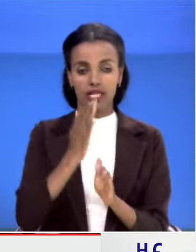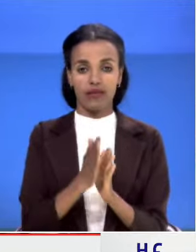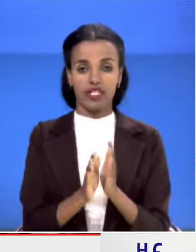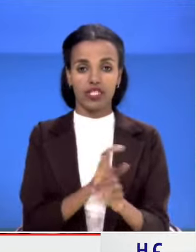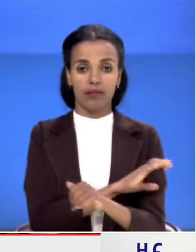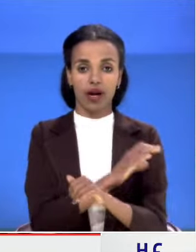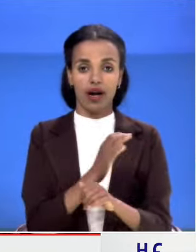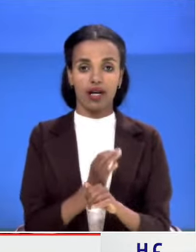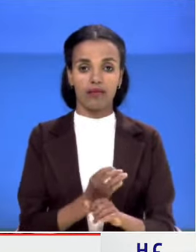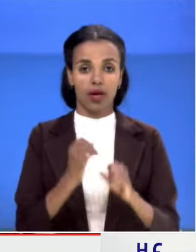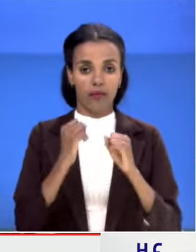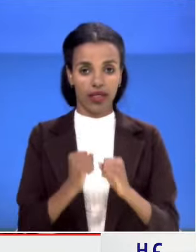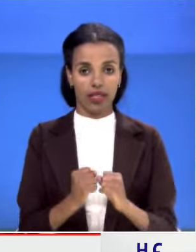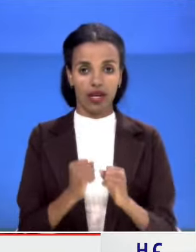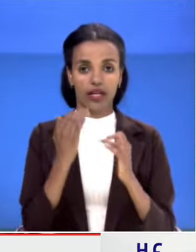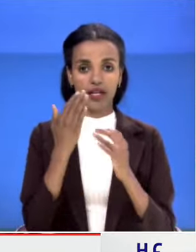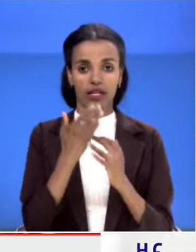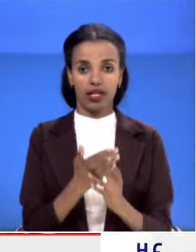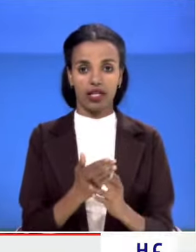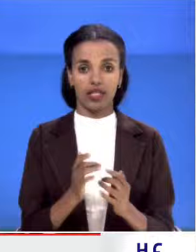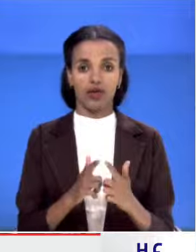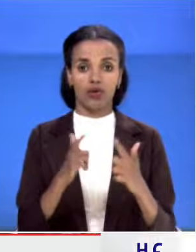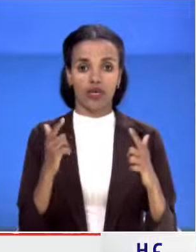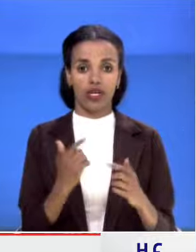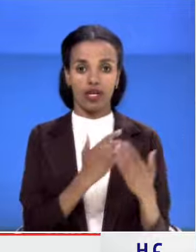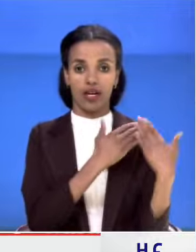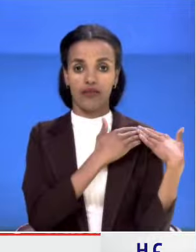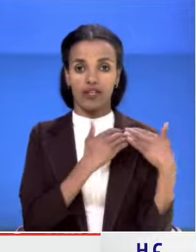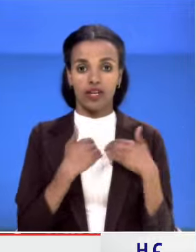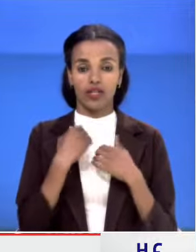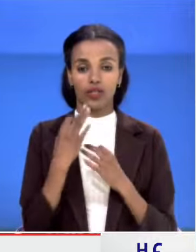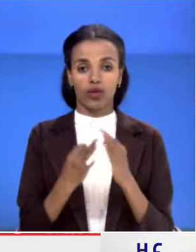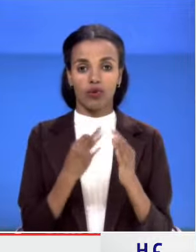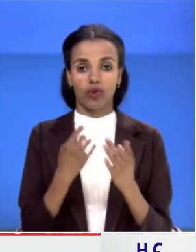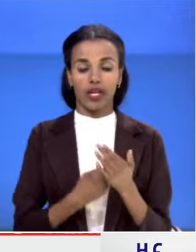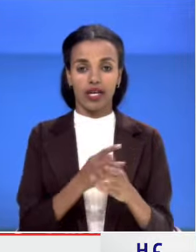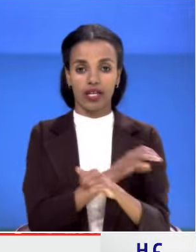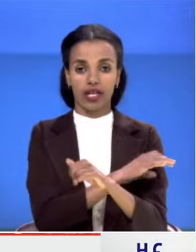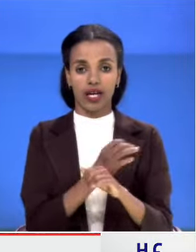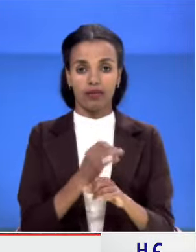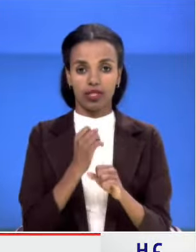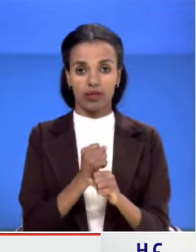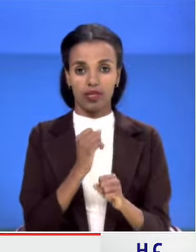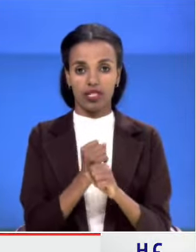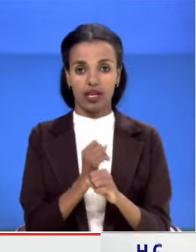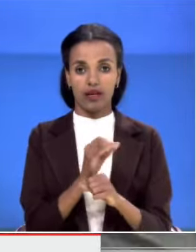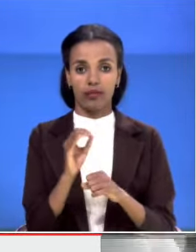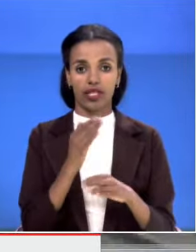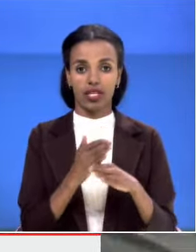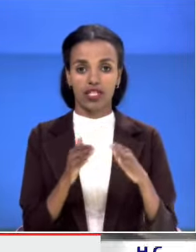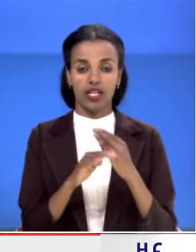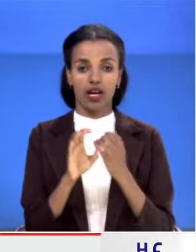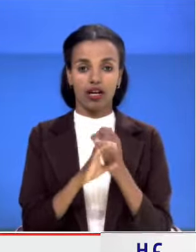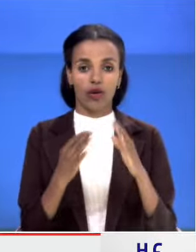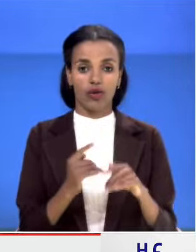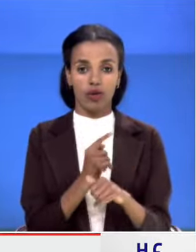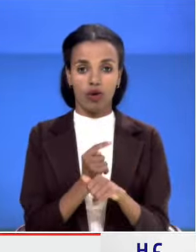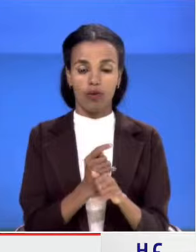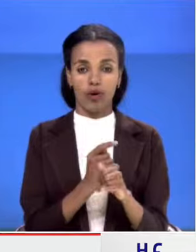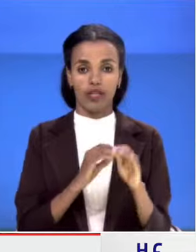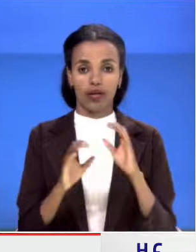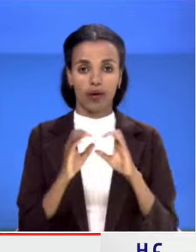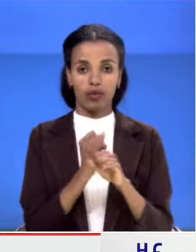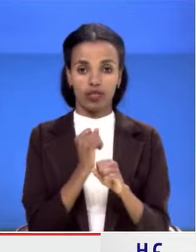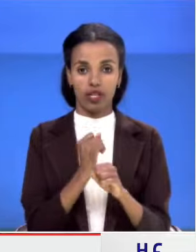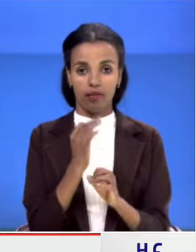አቅም በማጠናከር ረገድ ጉልህ ሚና እንዳላቸው ጠቁመዋል። ይህንን አቅም በተጨባጭ ስራና በተደራጀ ሀገራዊና ተቋማዊ የተግባቦት ስራ መግለጥ